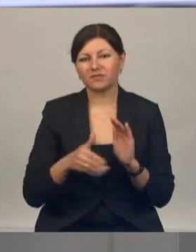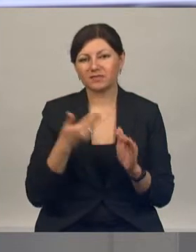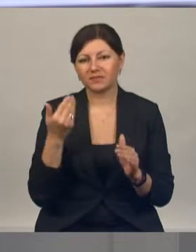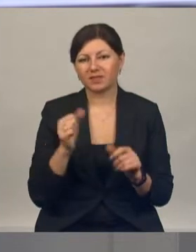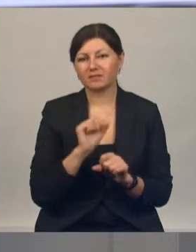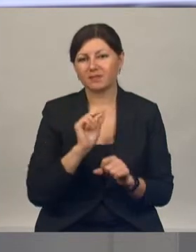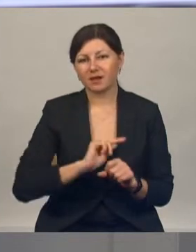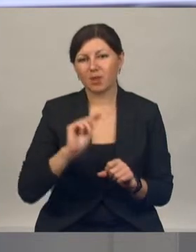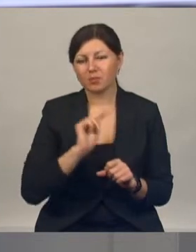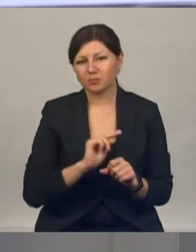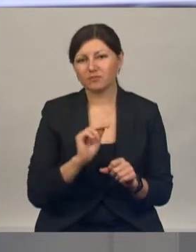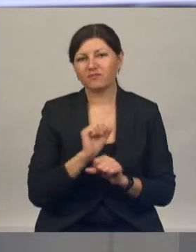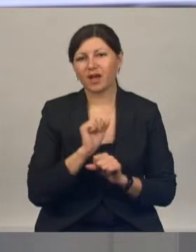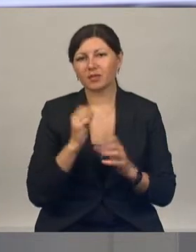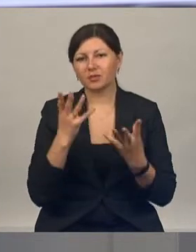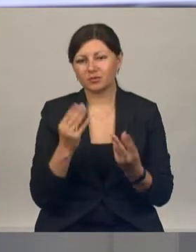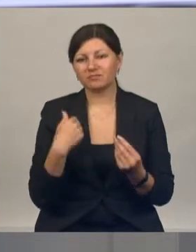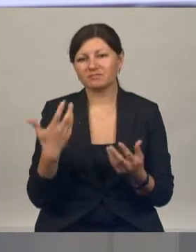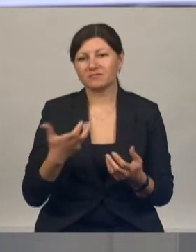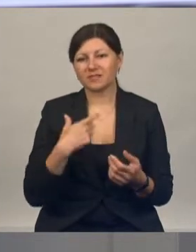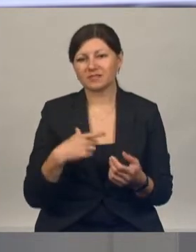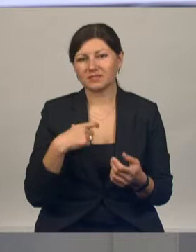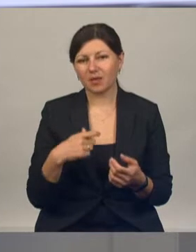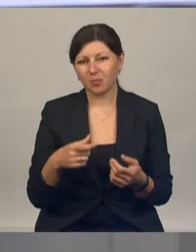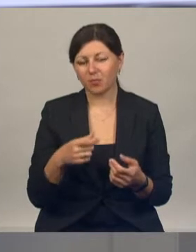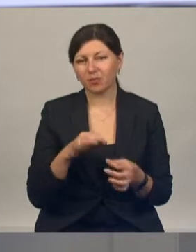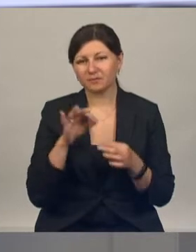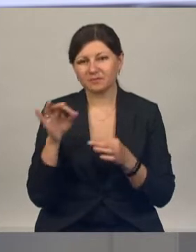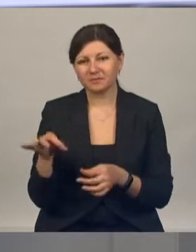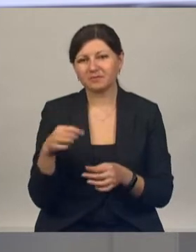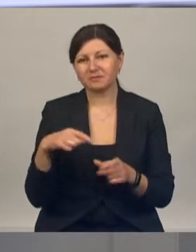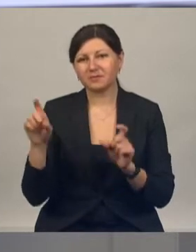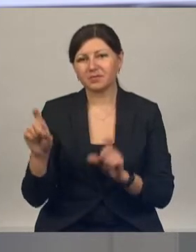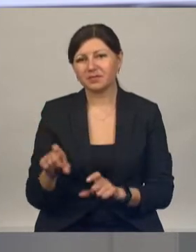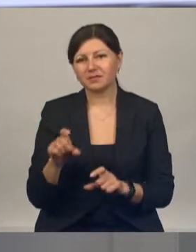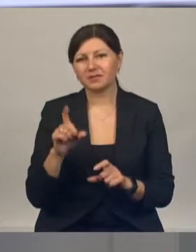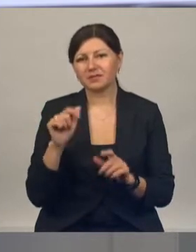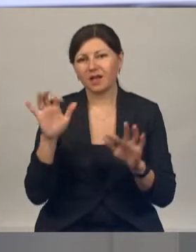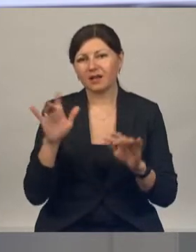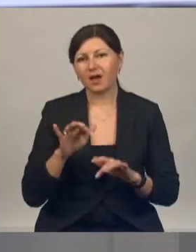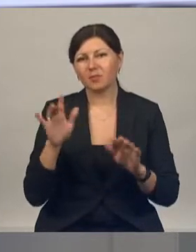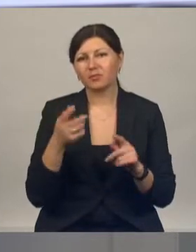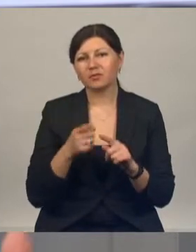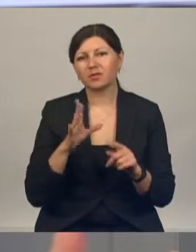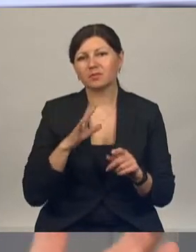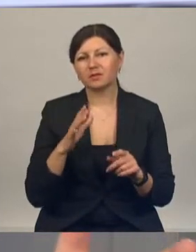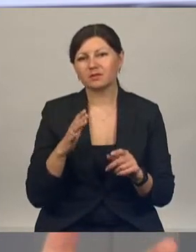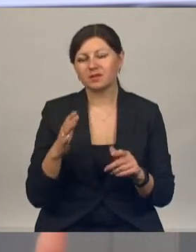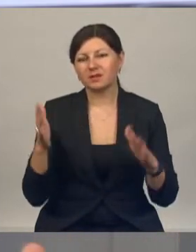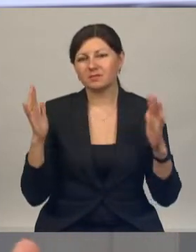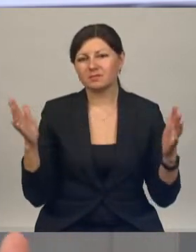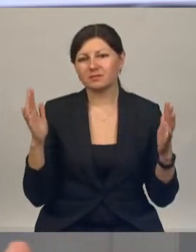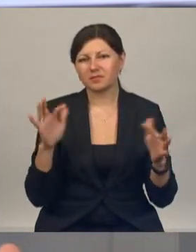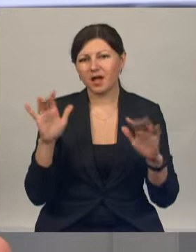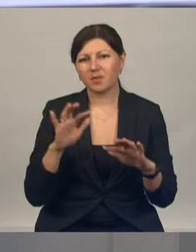день, оставить меня было не с кем, он меня взял с собой. И что я не путался под ногами, посадил меня за компьютер, а это был такой огромный